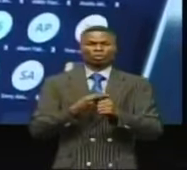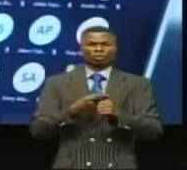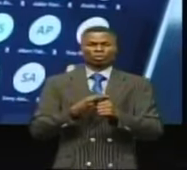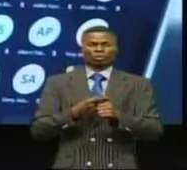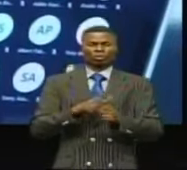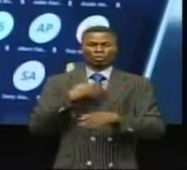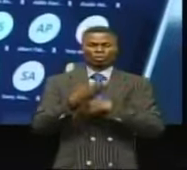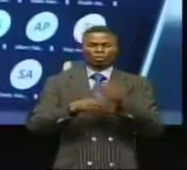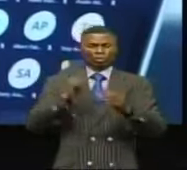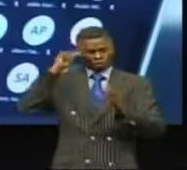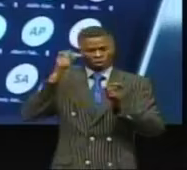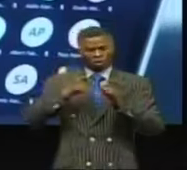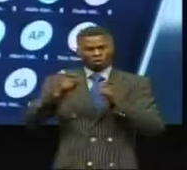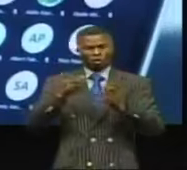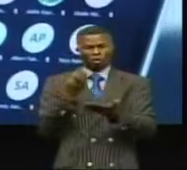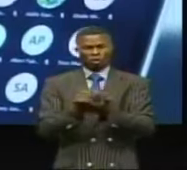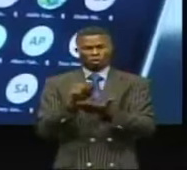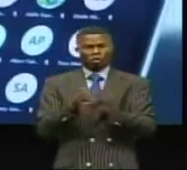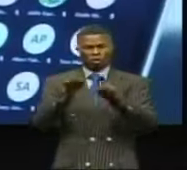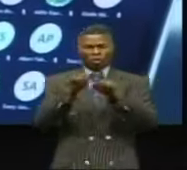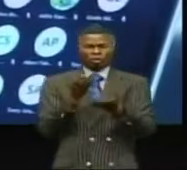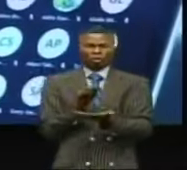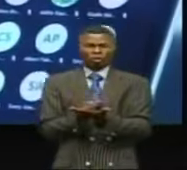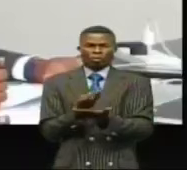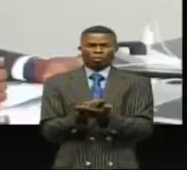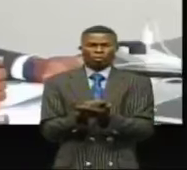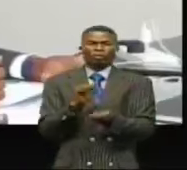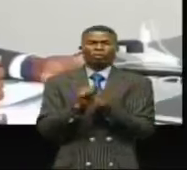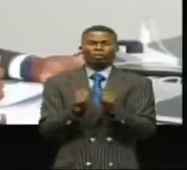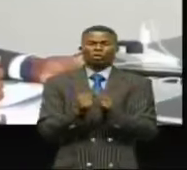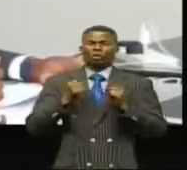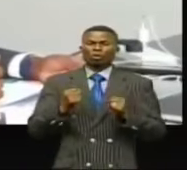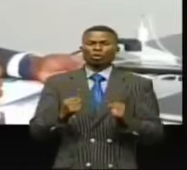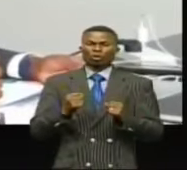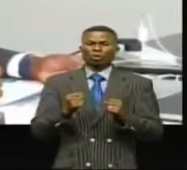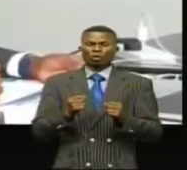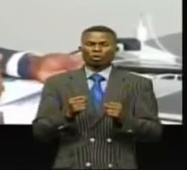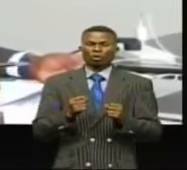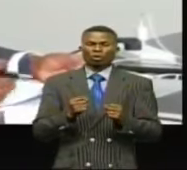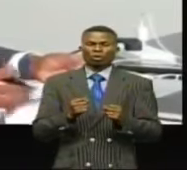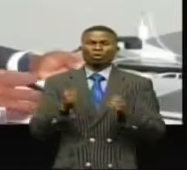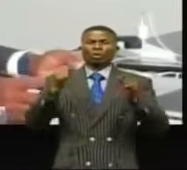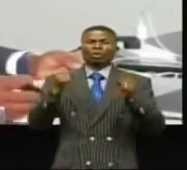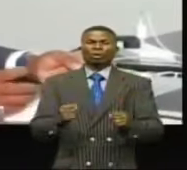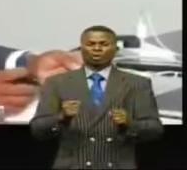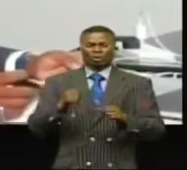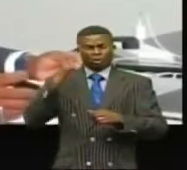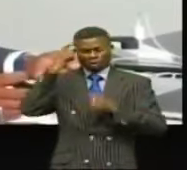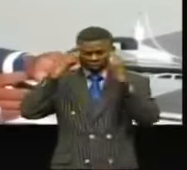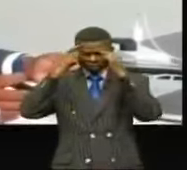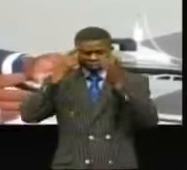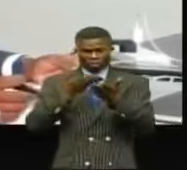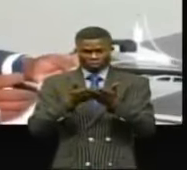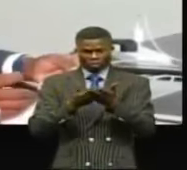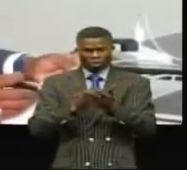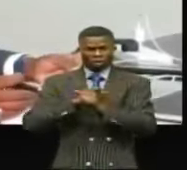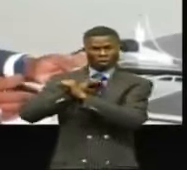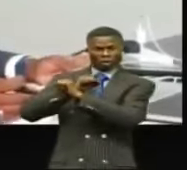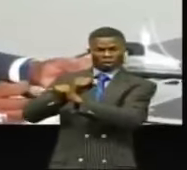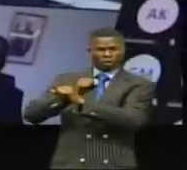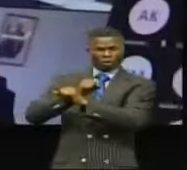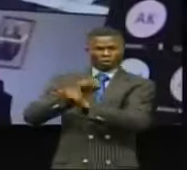sa gouvernance financière et budgétaire. Pour des raisons d'efficacité et d'efficience, de stabilité dans le souci d'épargner l'élan des